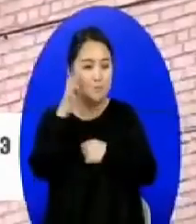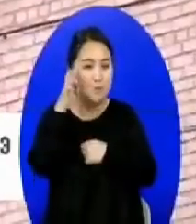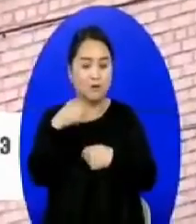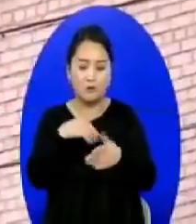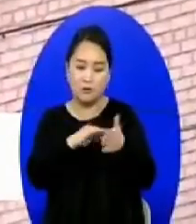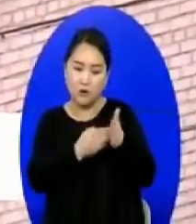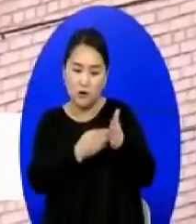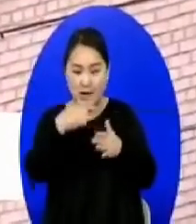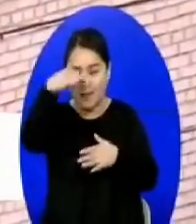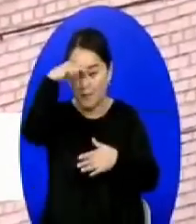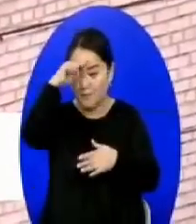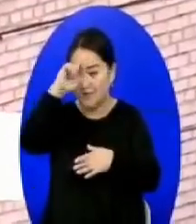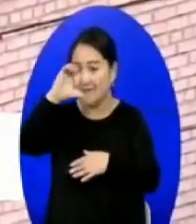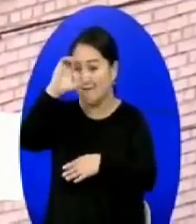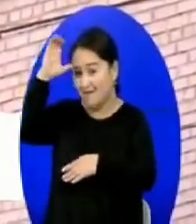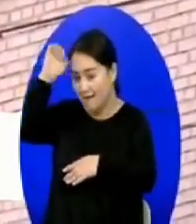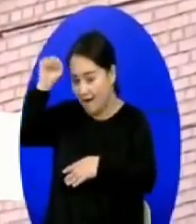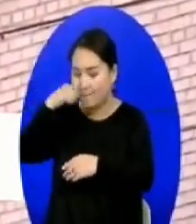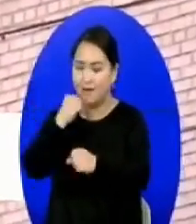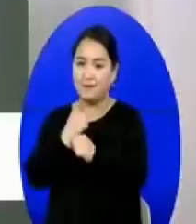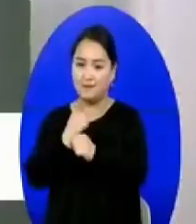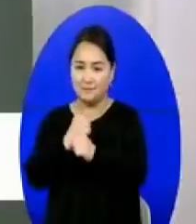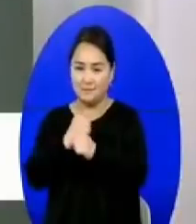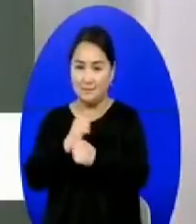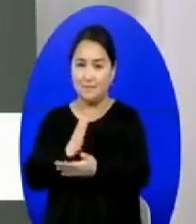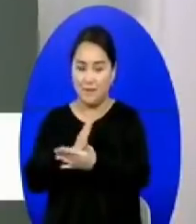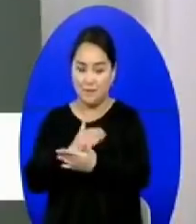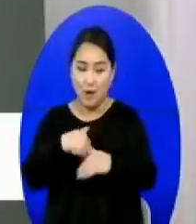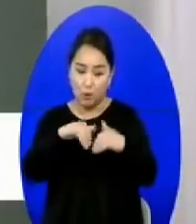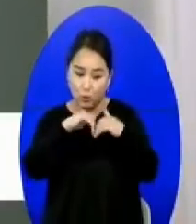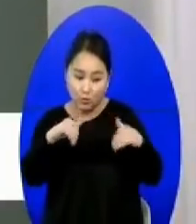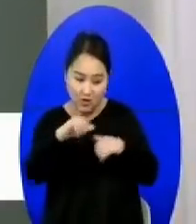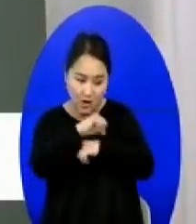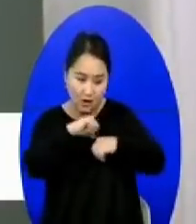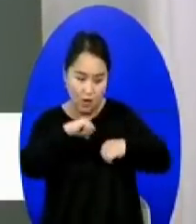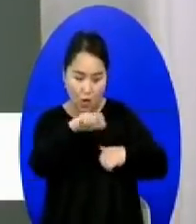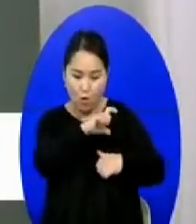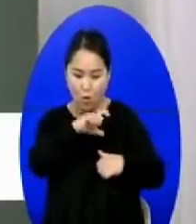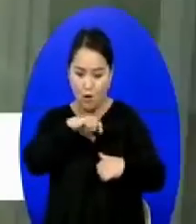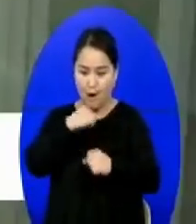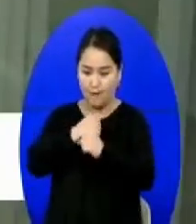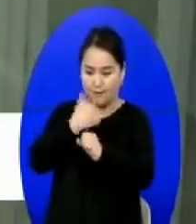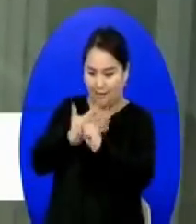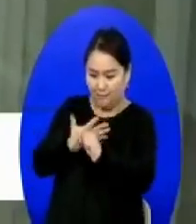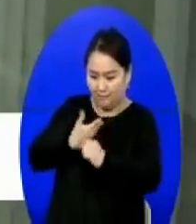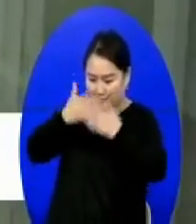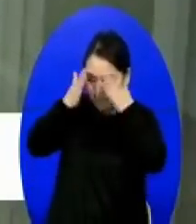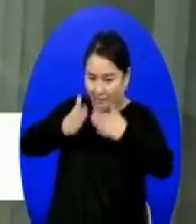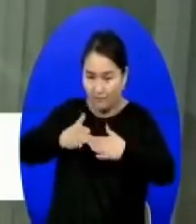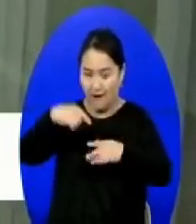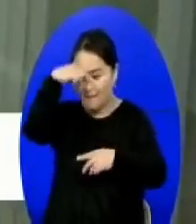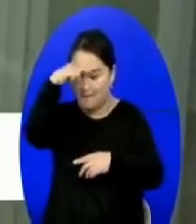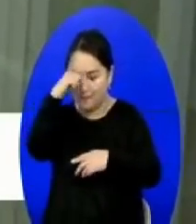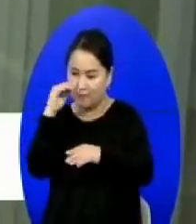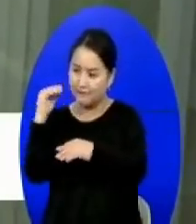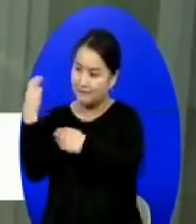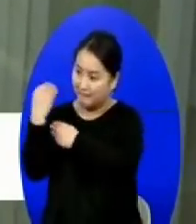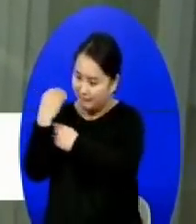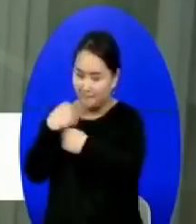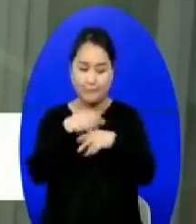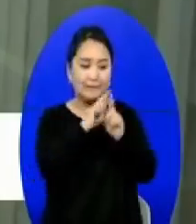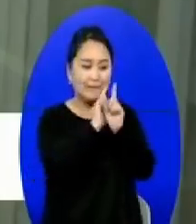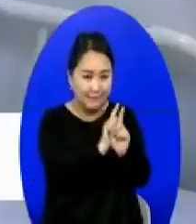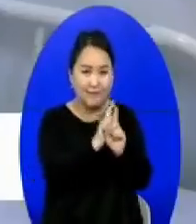тооцоолохоор эрүүл мэндийн яам ажиллаж байгаа юм байна. Тусгаарлагдсан иргэдч дор бүрдийн хариуцлага ухамсарлаж эмчийн зөвлөмж зааврыг дагах